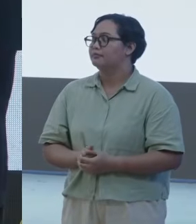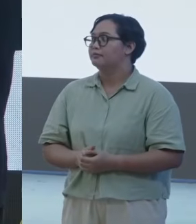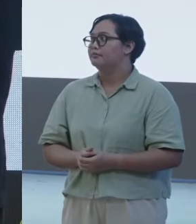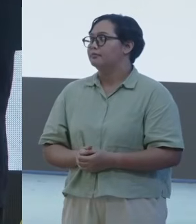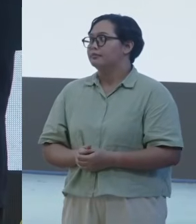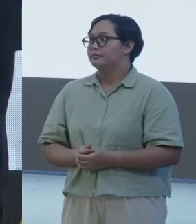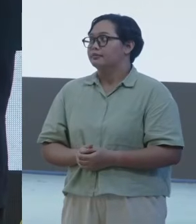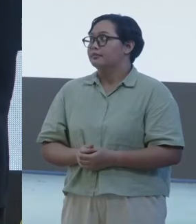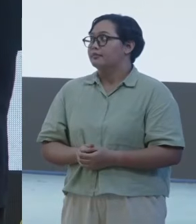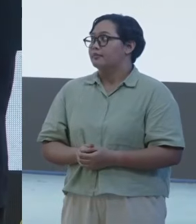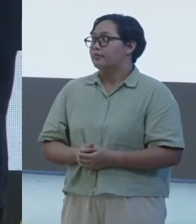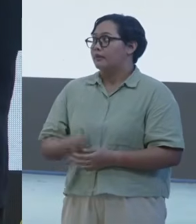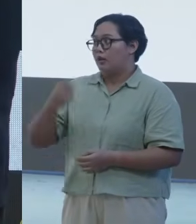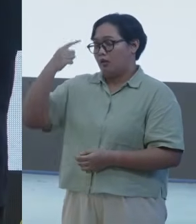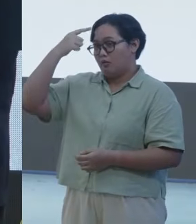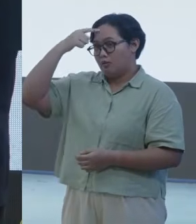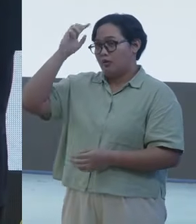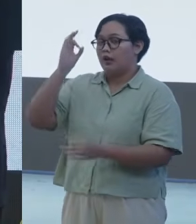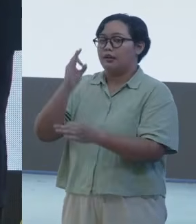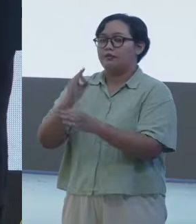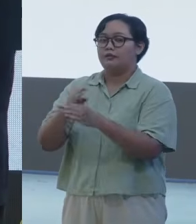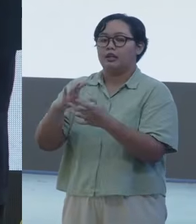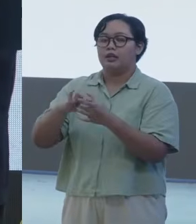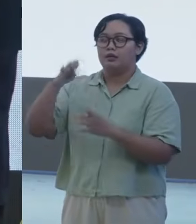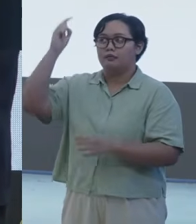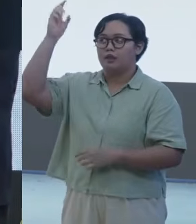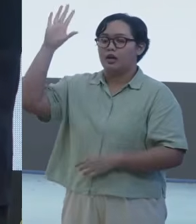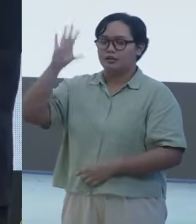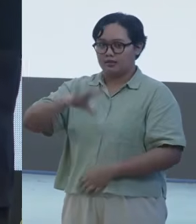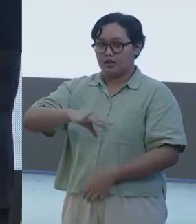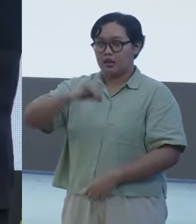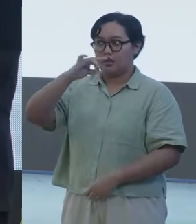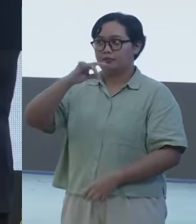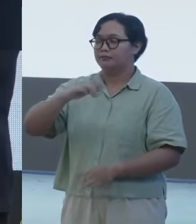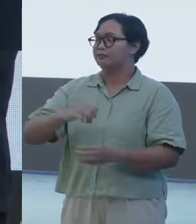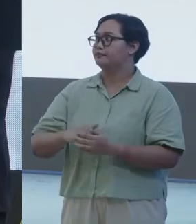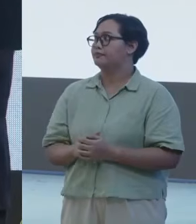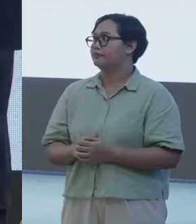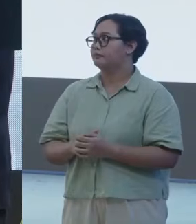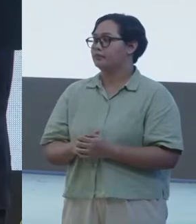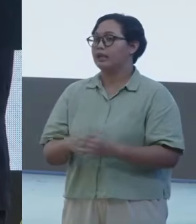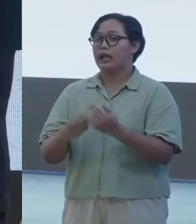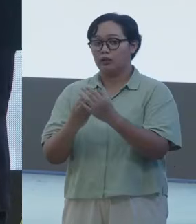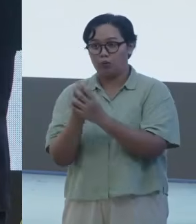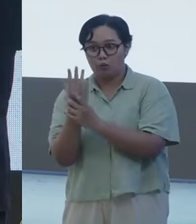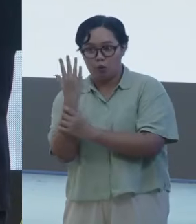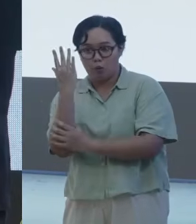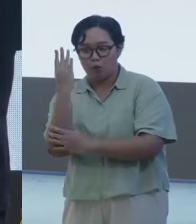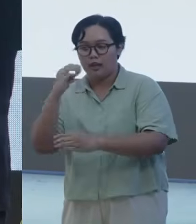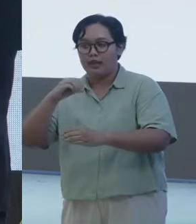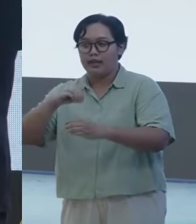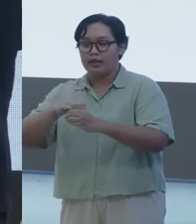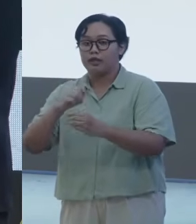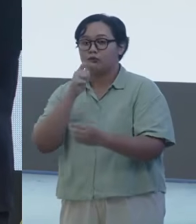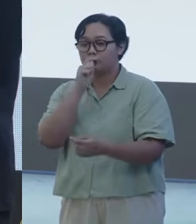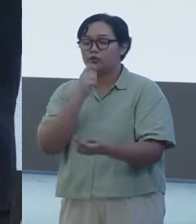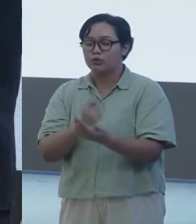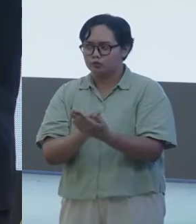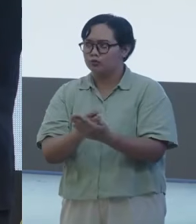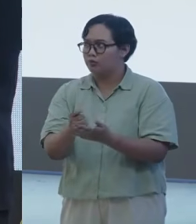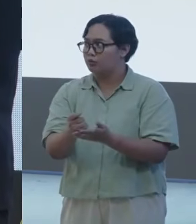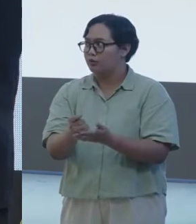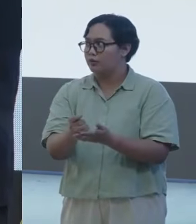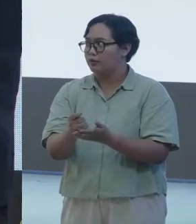For the sake of faith of God's elect at ang kanilang paglago sa katotohanan na nagre-resulta sa